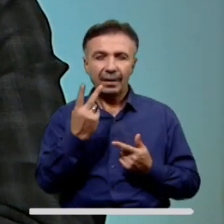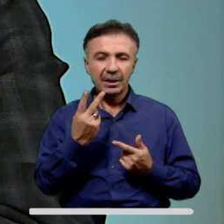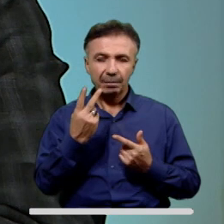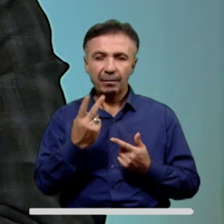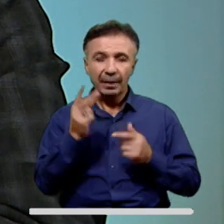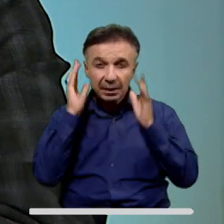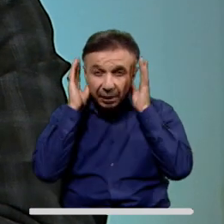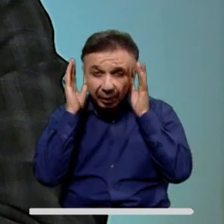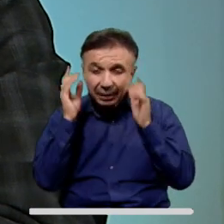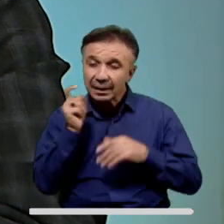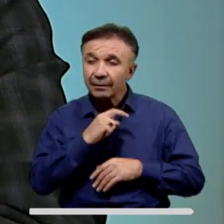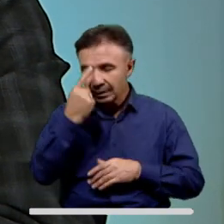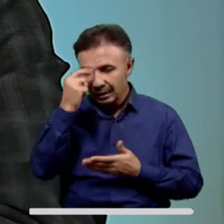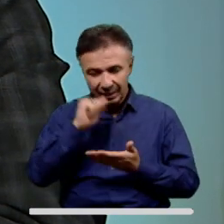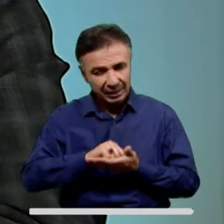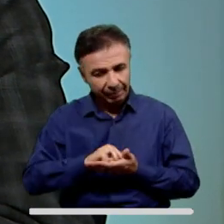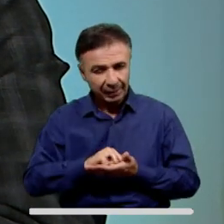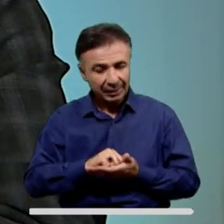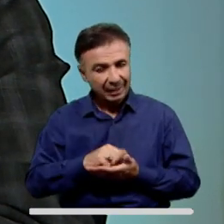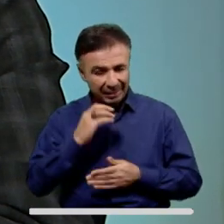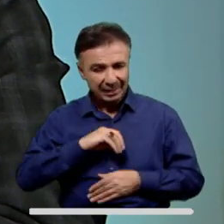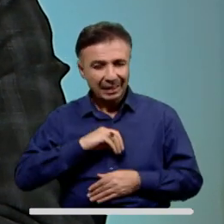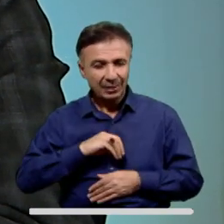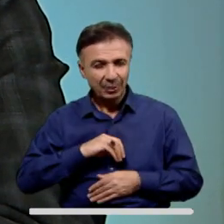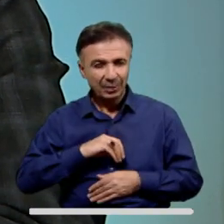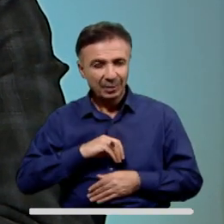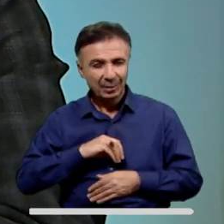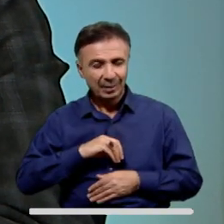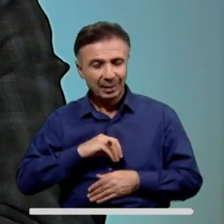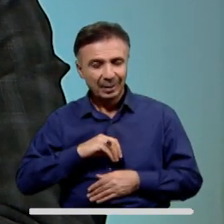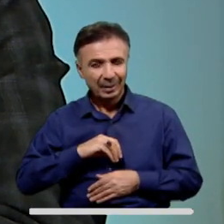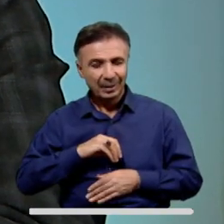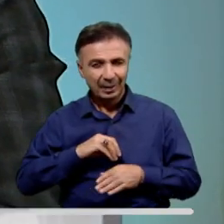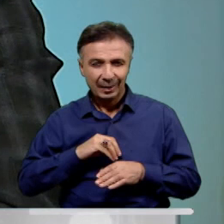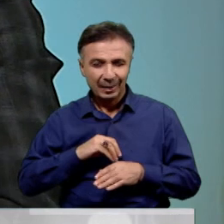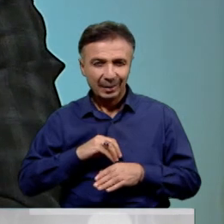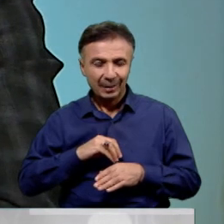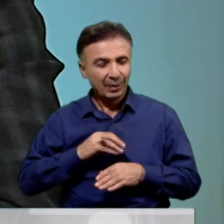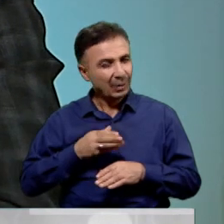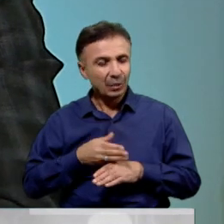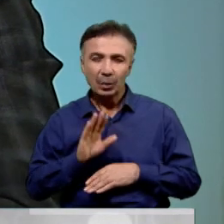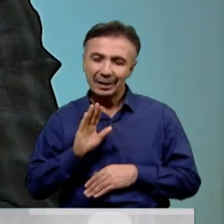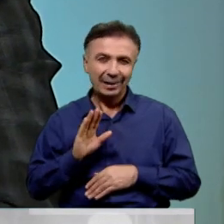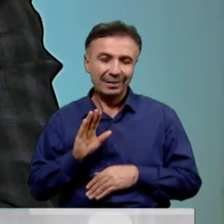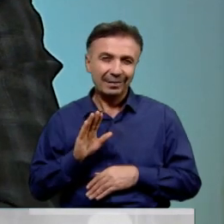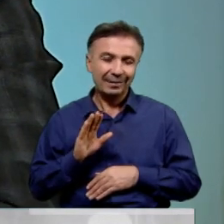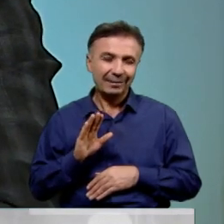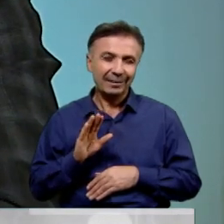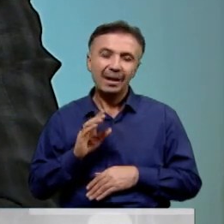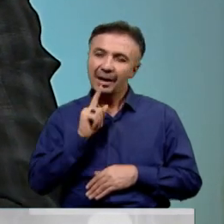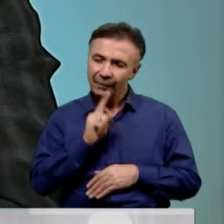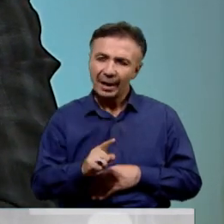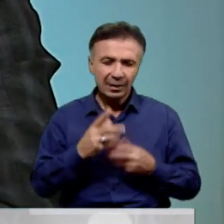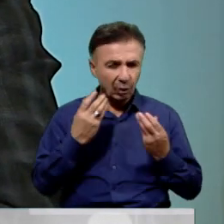vardır Dolayısıyla sünnet namazlarda yoktur zannediyor Halbuki bütün namazlarda farz olsun